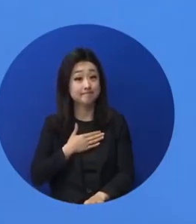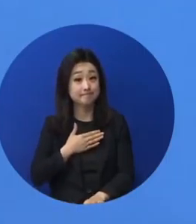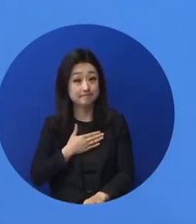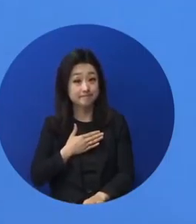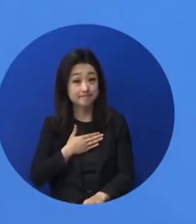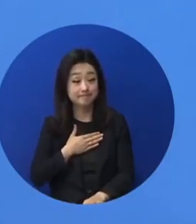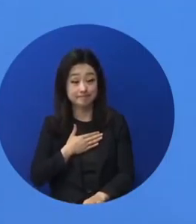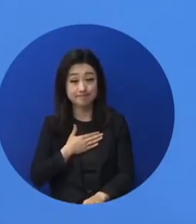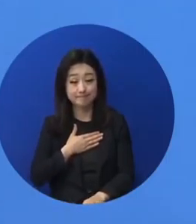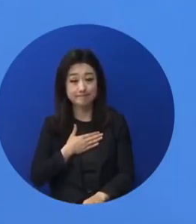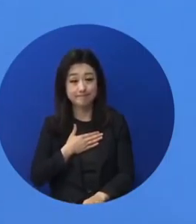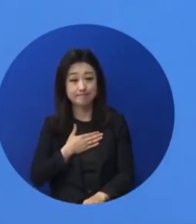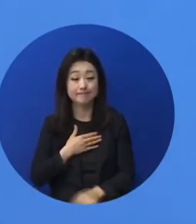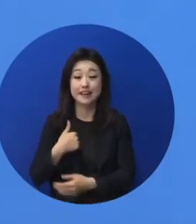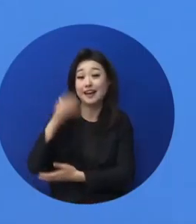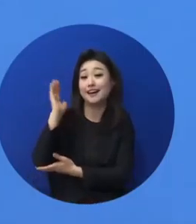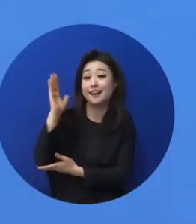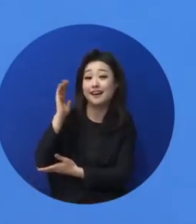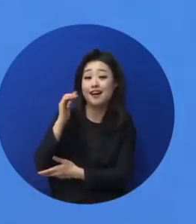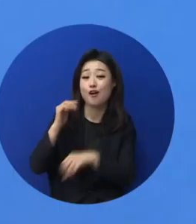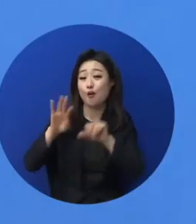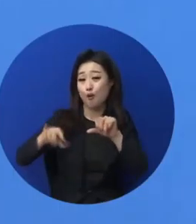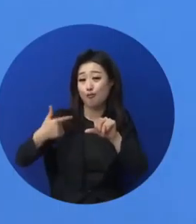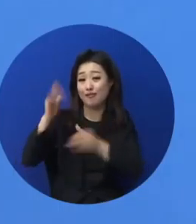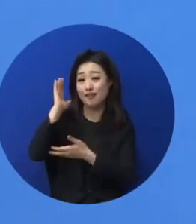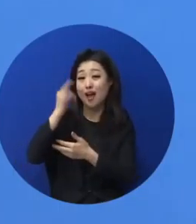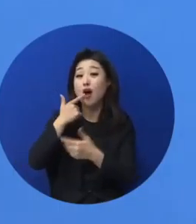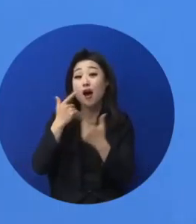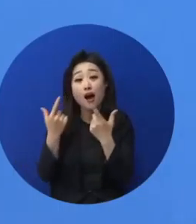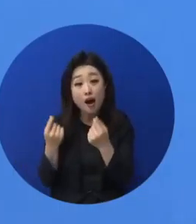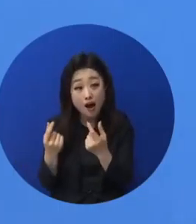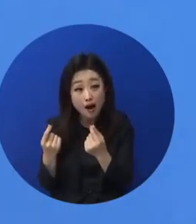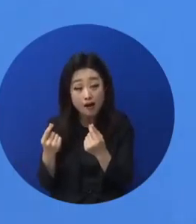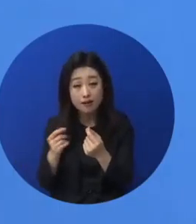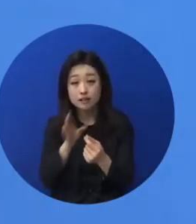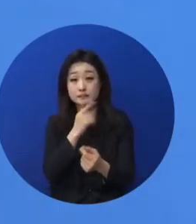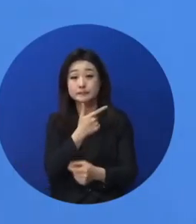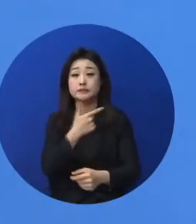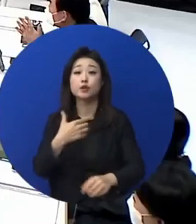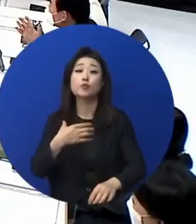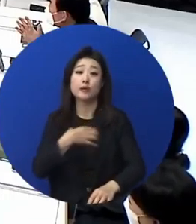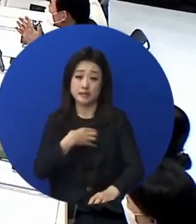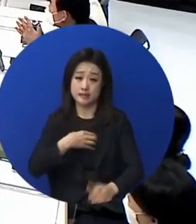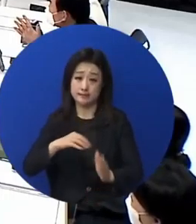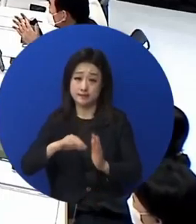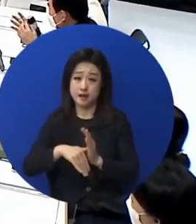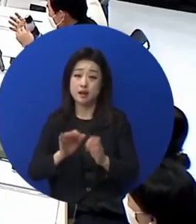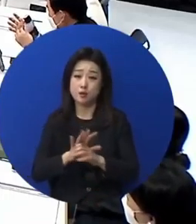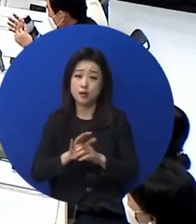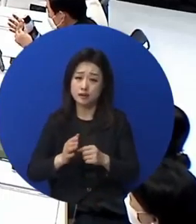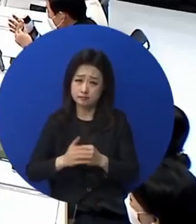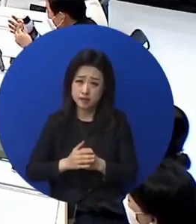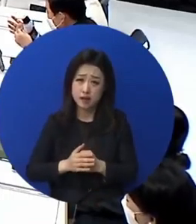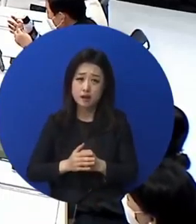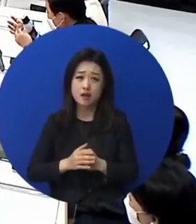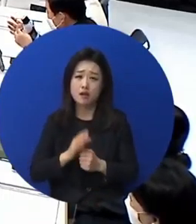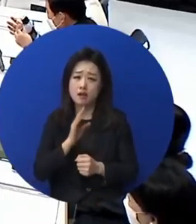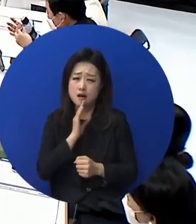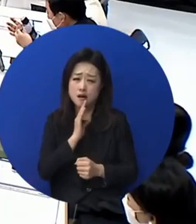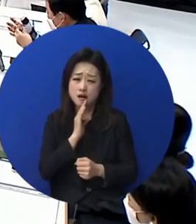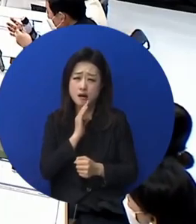제가 앞서 PT에서 발표를 한 바가 있습니다만 지금 정말 위기 상황입니다. 코로나19로 인해서